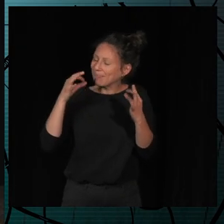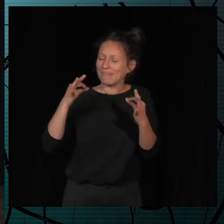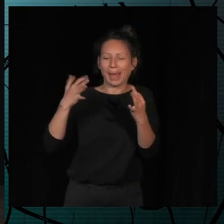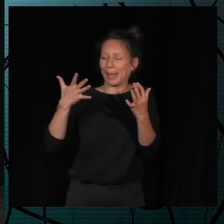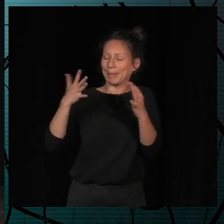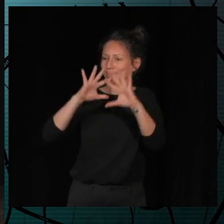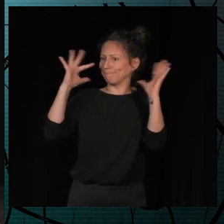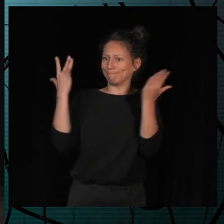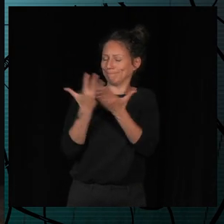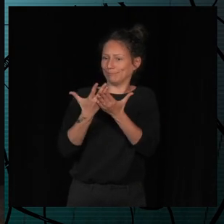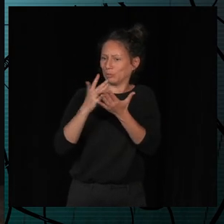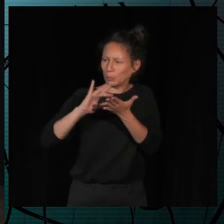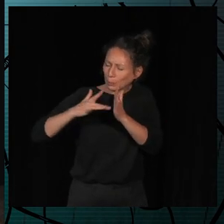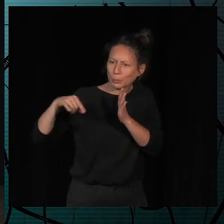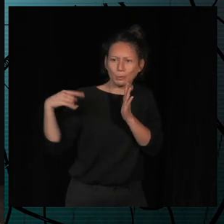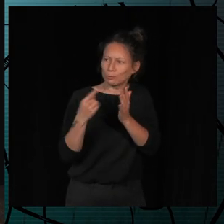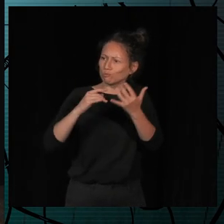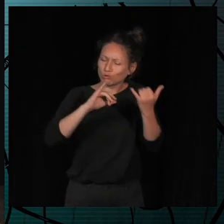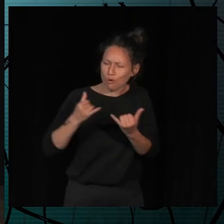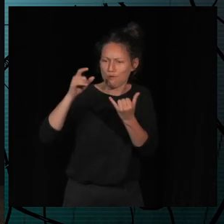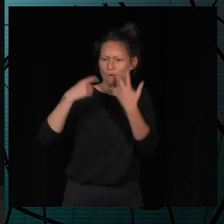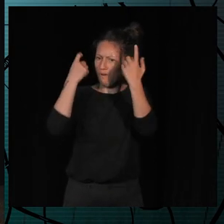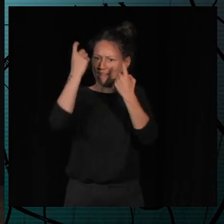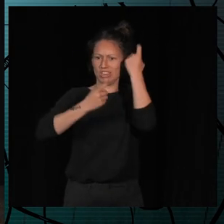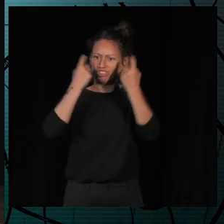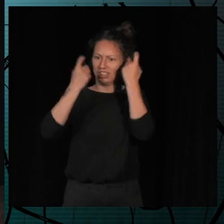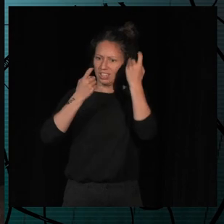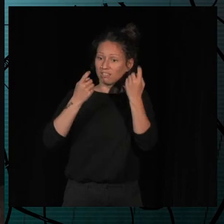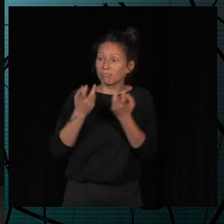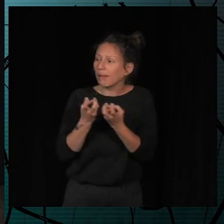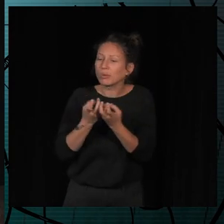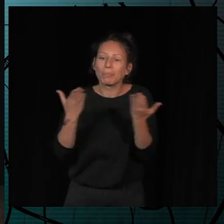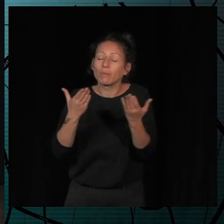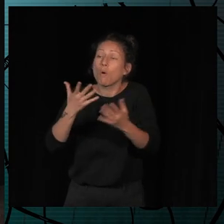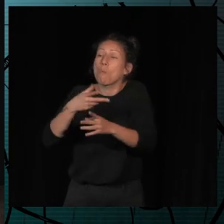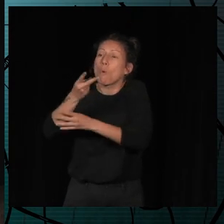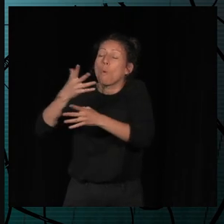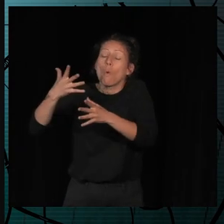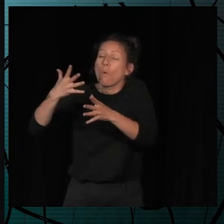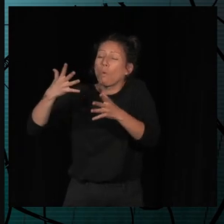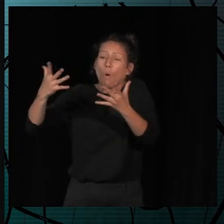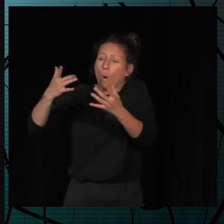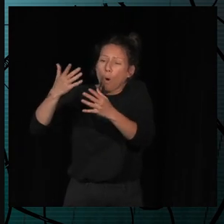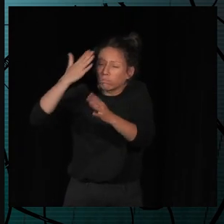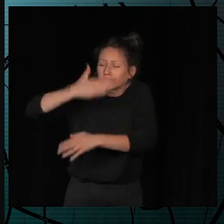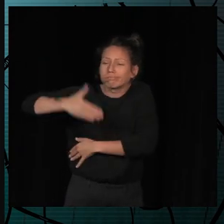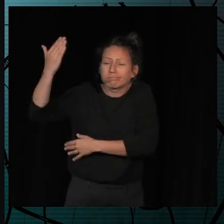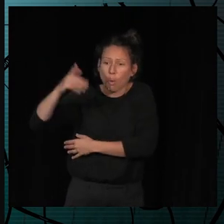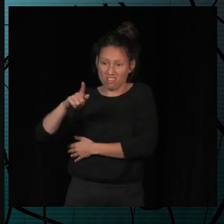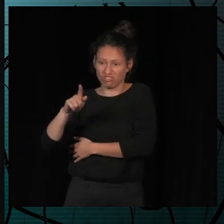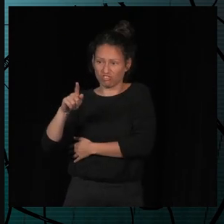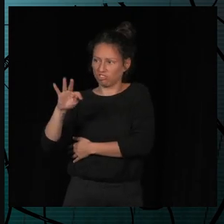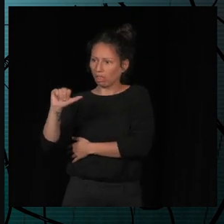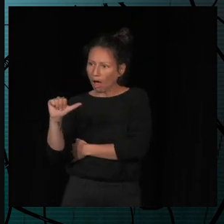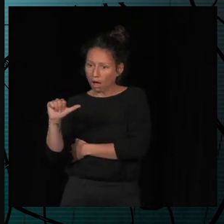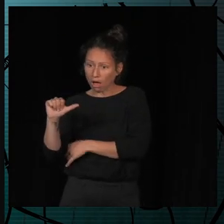les grands succès un des plus gros succès en terme de jeux vidéo c'est GTA GTA est un jeu qui se joue majoritairement